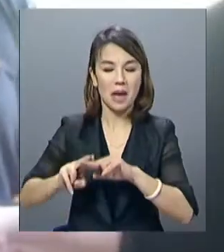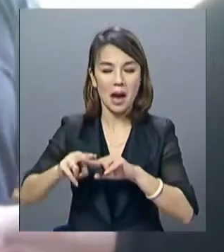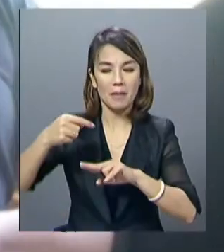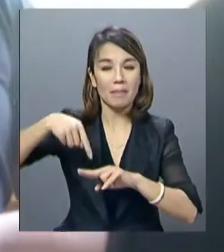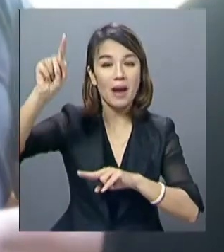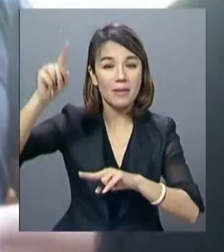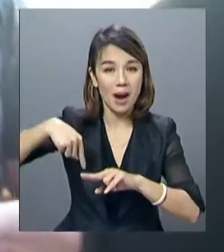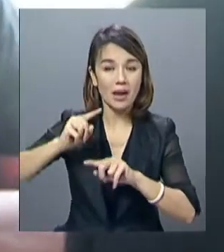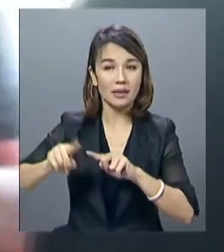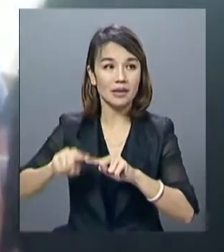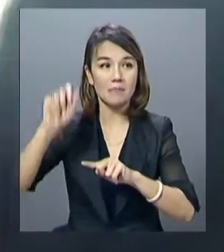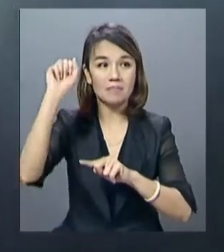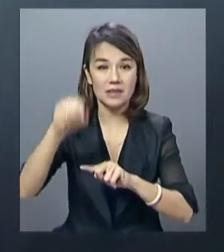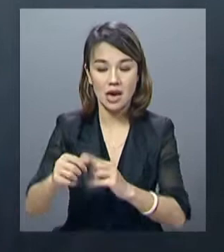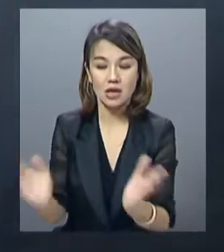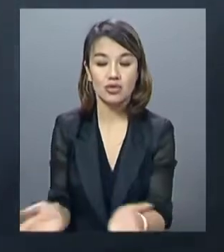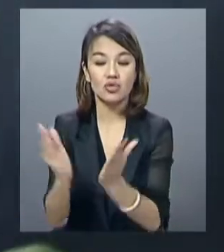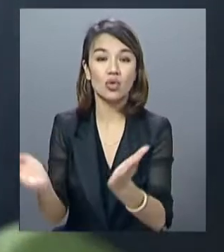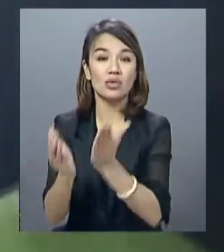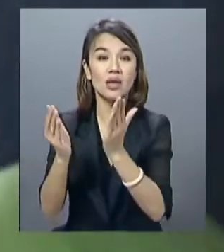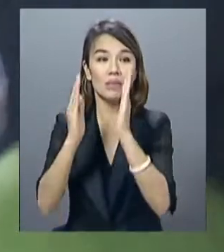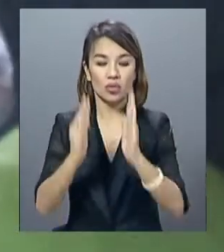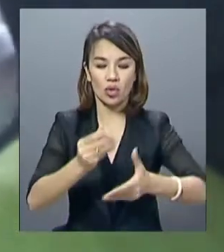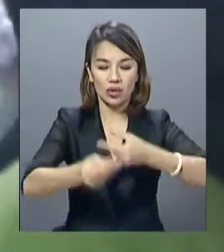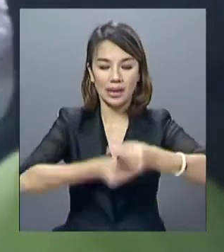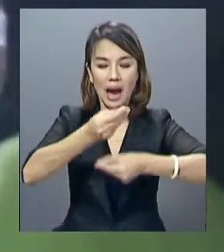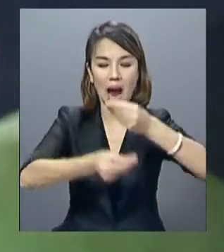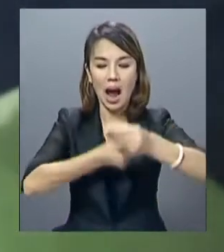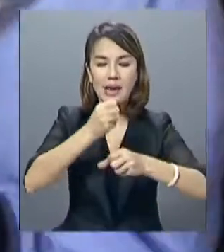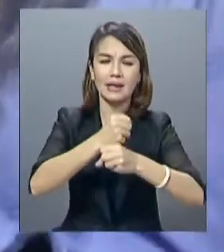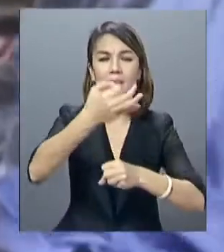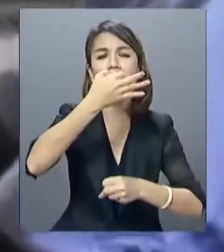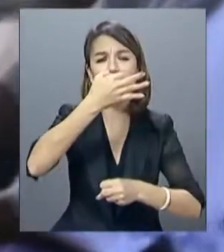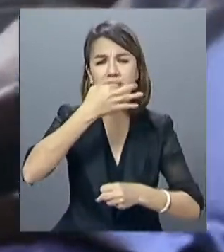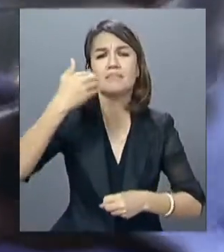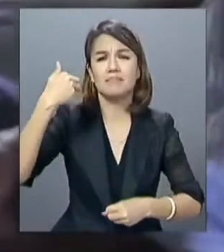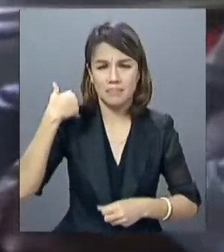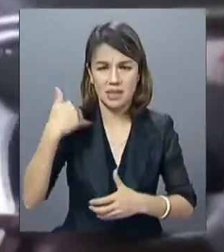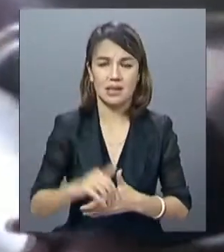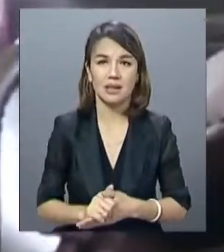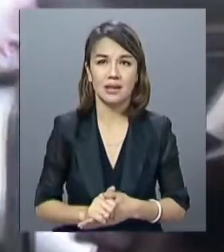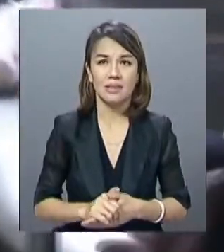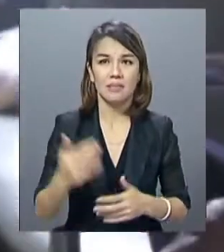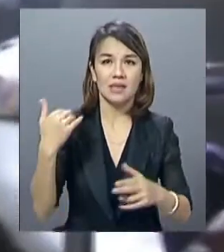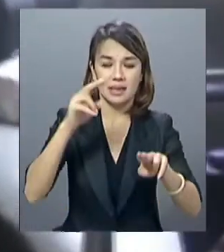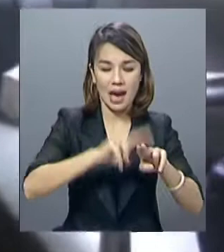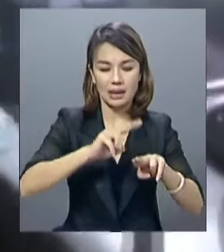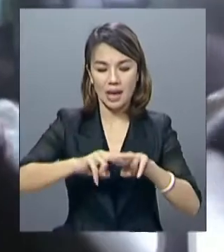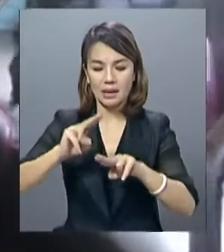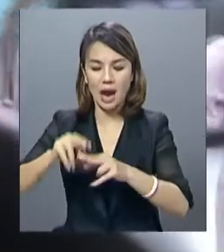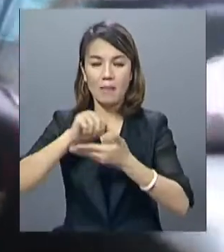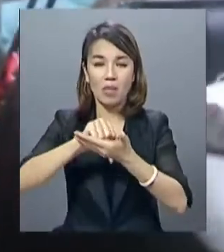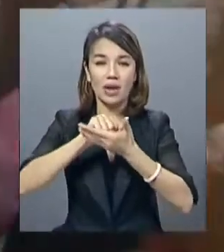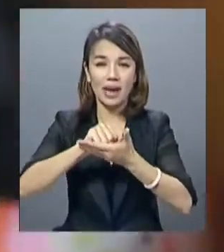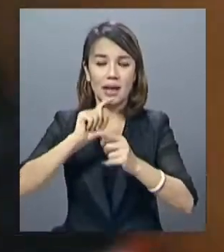แล้วก็ยังเป็นแหล่งส่งเสริมให้กับพ่อค้าแม่ค้าในการประกอบอาชีพรวมทั้งยังมีที่นั่งอำนวยความสะดวกให้กับประช